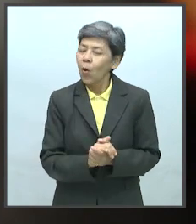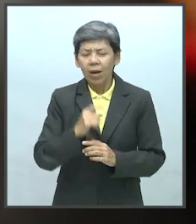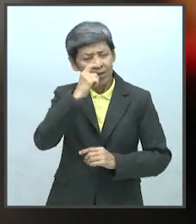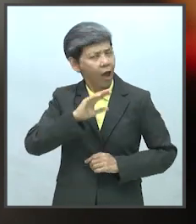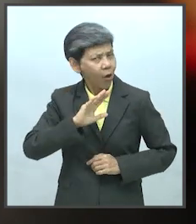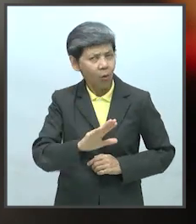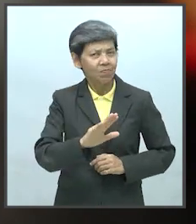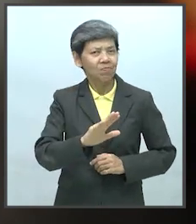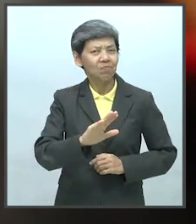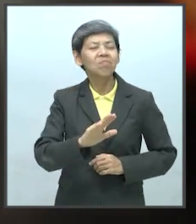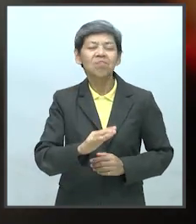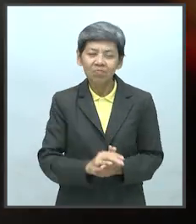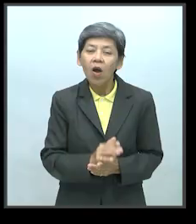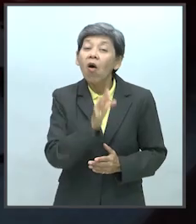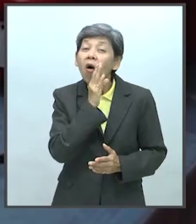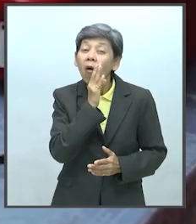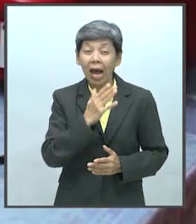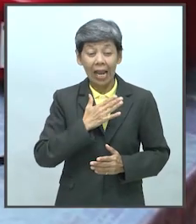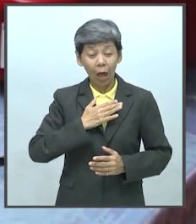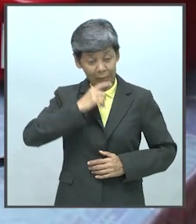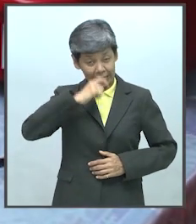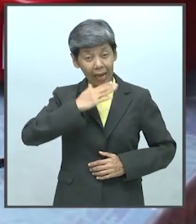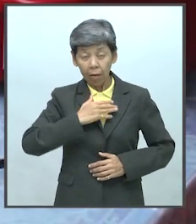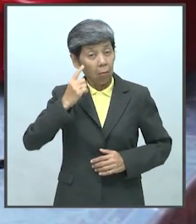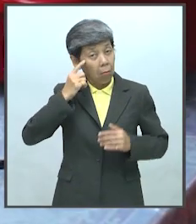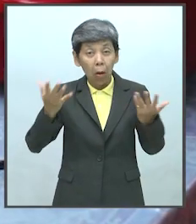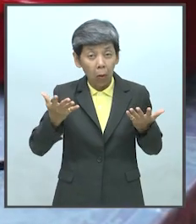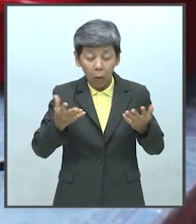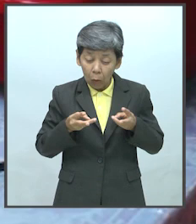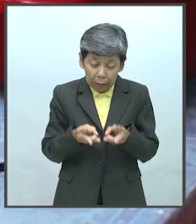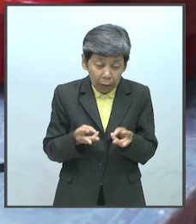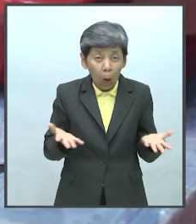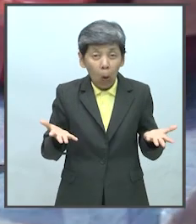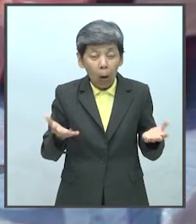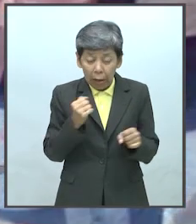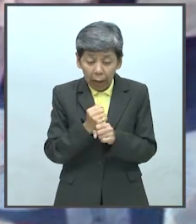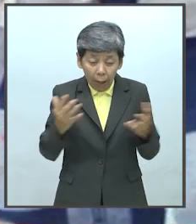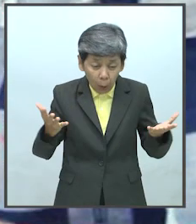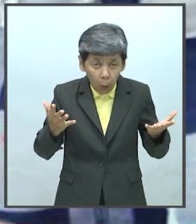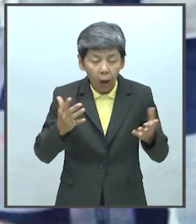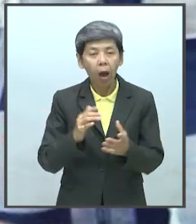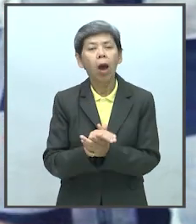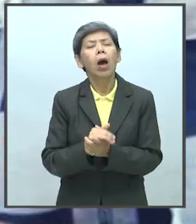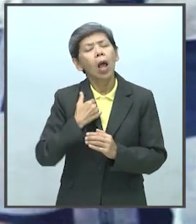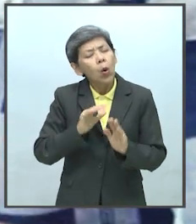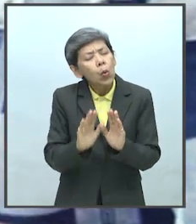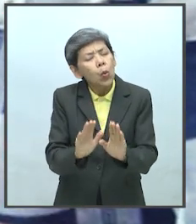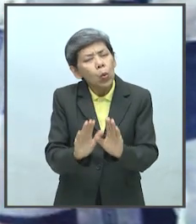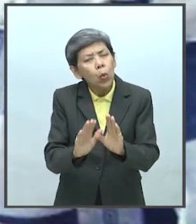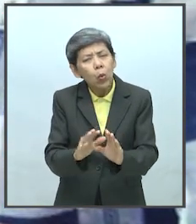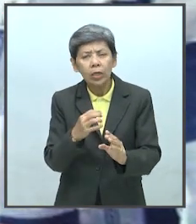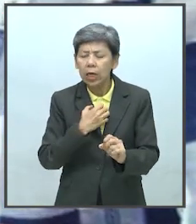ป็นขนมที่เป็นของคนไทยนะครับดังนั้นถ้าหากว่าเราซึ่งเป็นคนไทยเองยังไม่รู้จักวิธีการใช้งานเลยนะครับการที่จะ